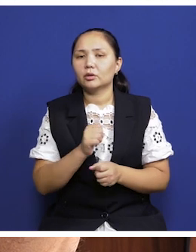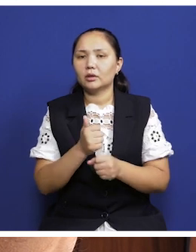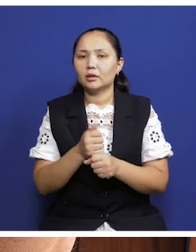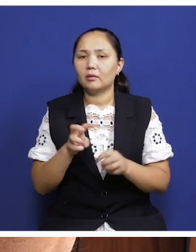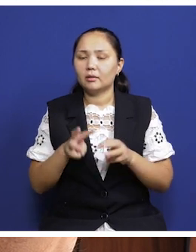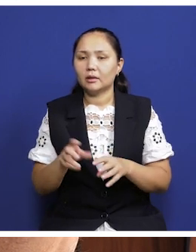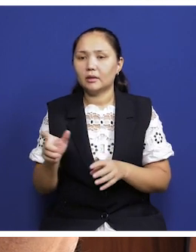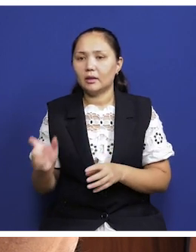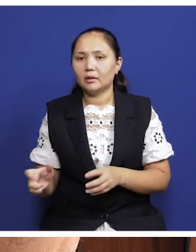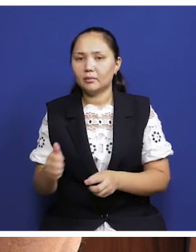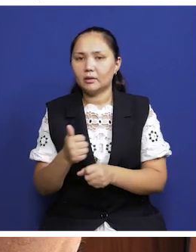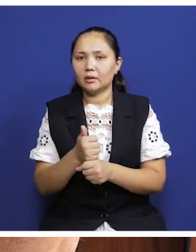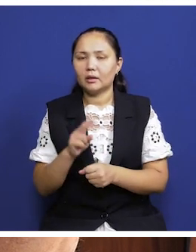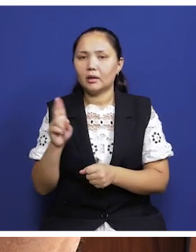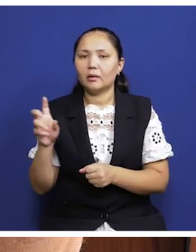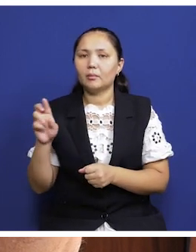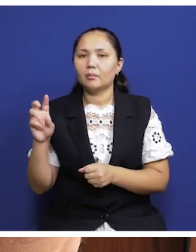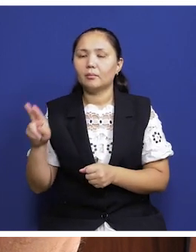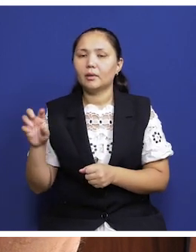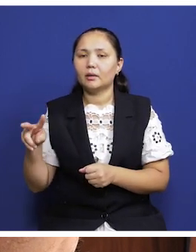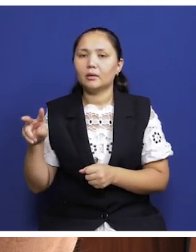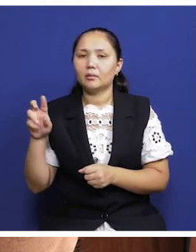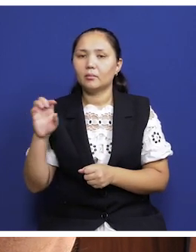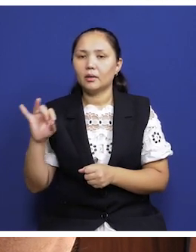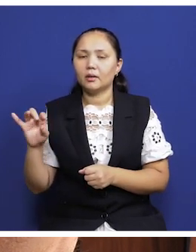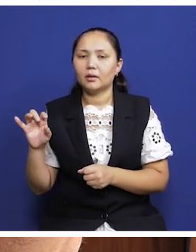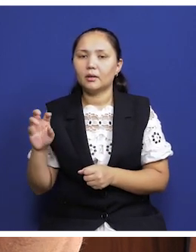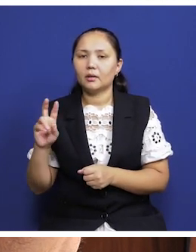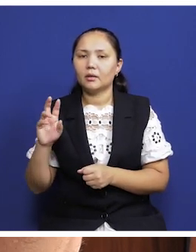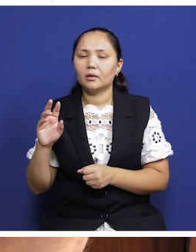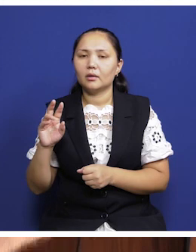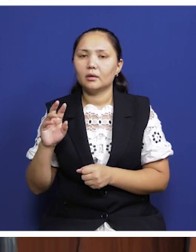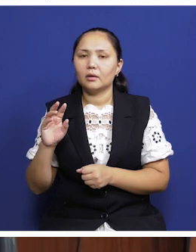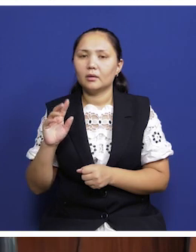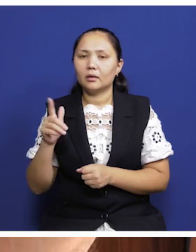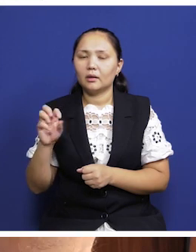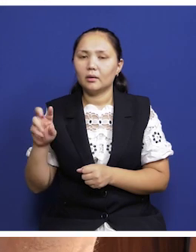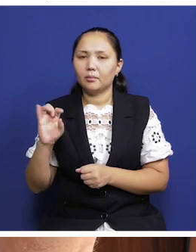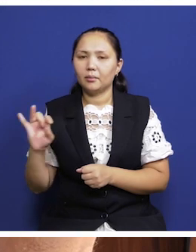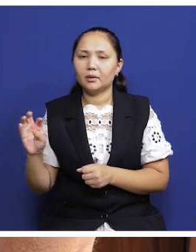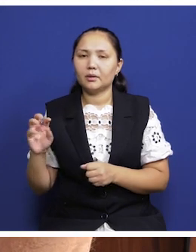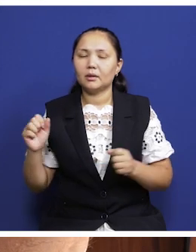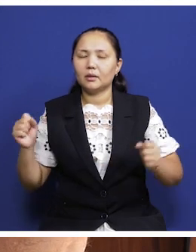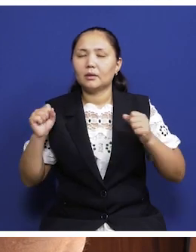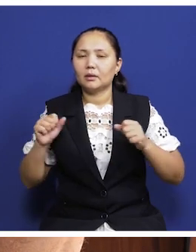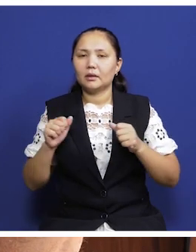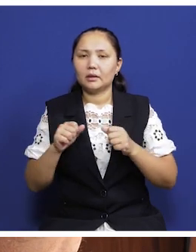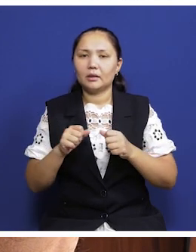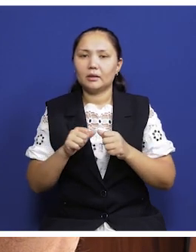депутаты Қапалбаев Ғабит ағамыз жаңа өздеріңіз кіреберісте көрген шығарсыздар үлкен жаңа ашық спорт алаңын салып